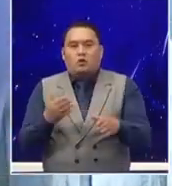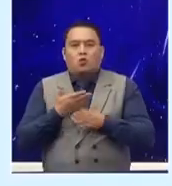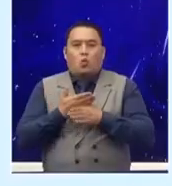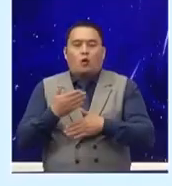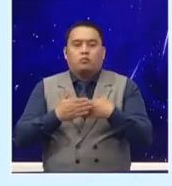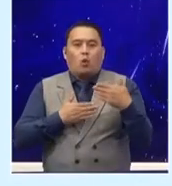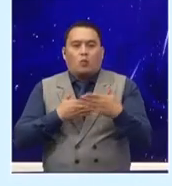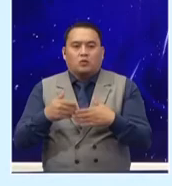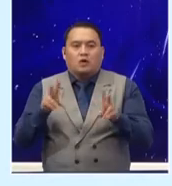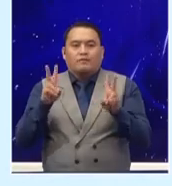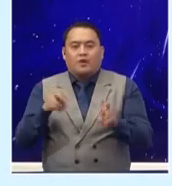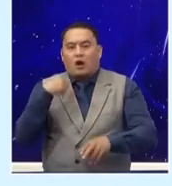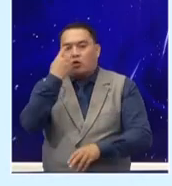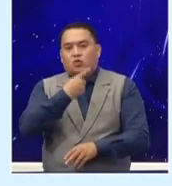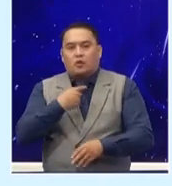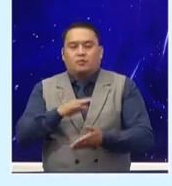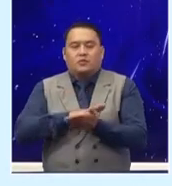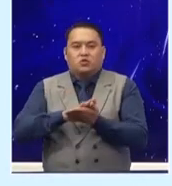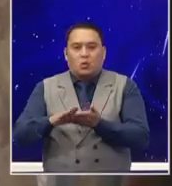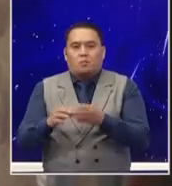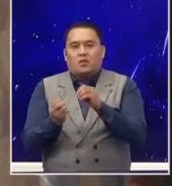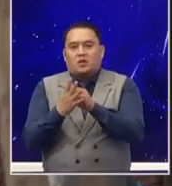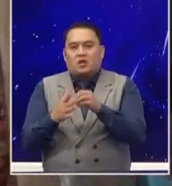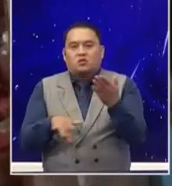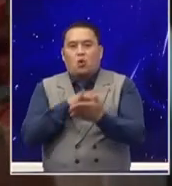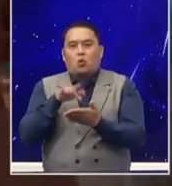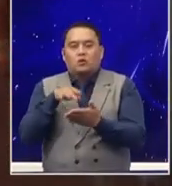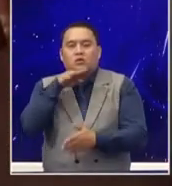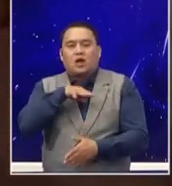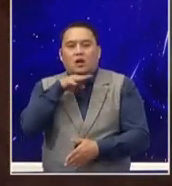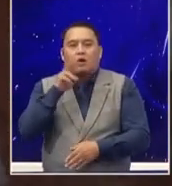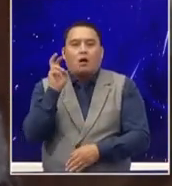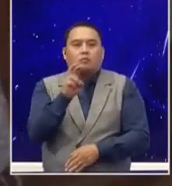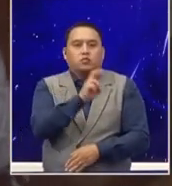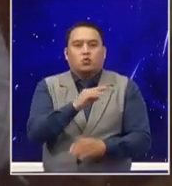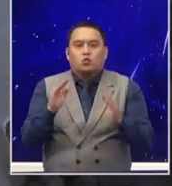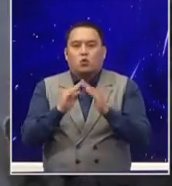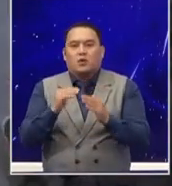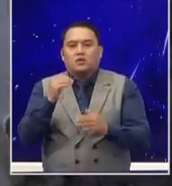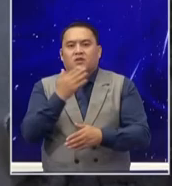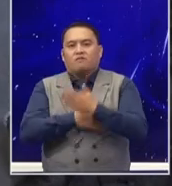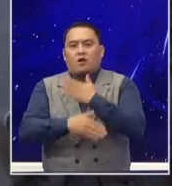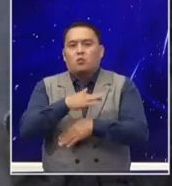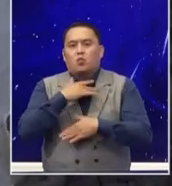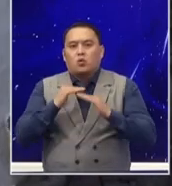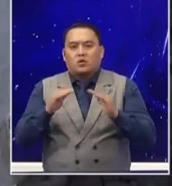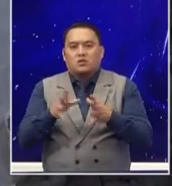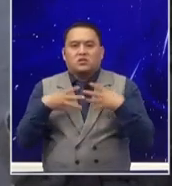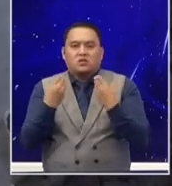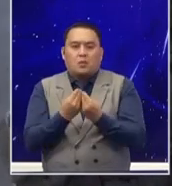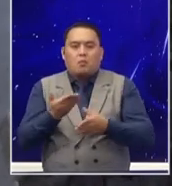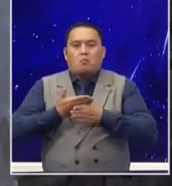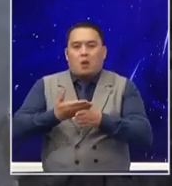помощи». В ее рамках личный состав пожарной части номер 15 города Текелей обходит частные дома, где проживают инвалиды и многодетные семьи,